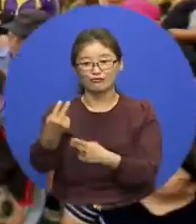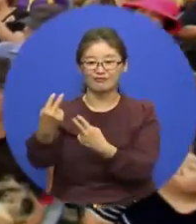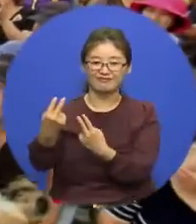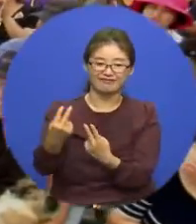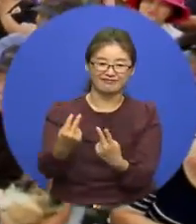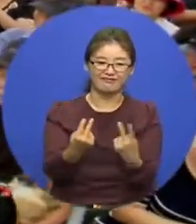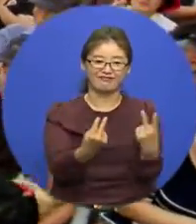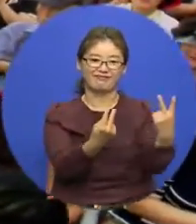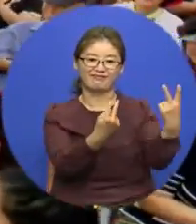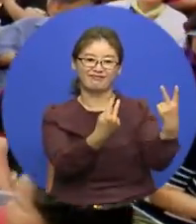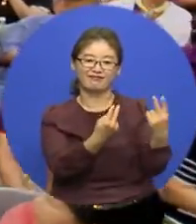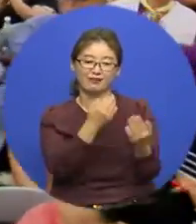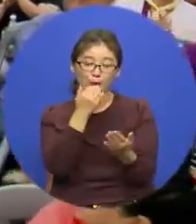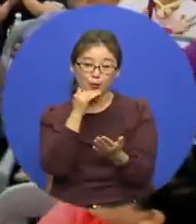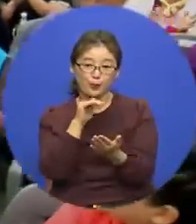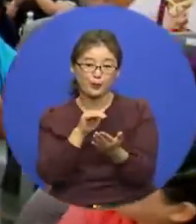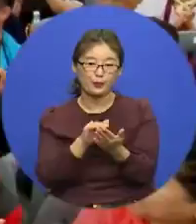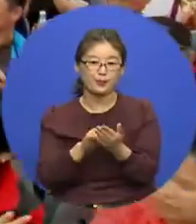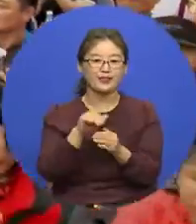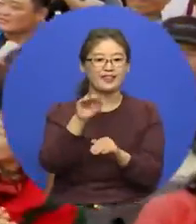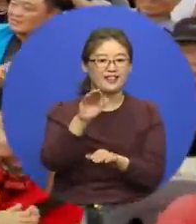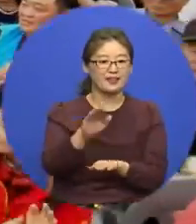저야 또 밟으며